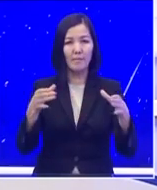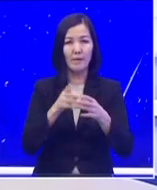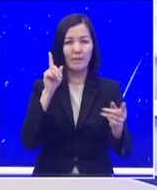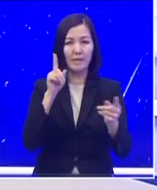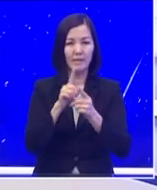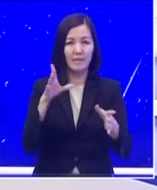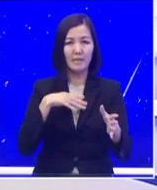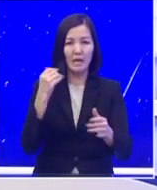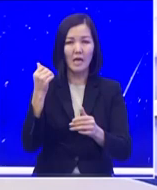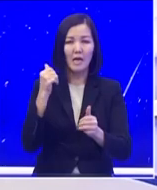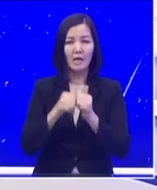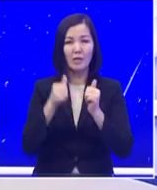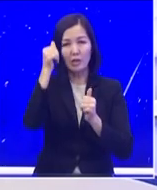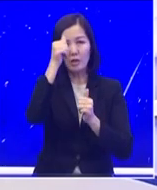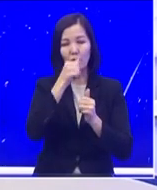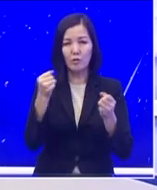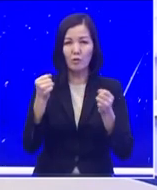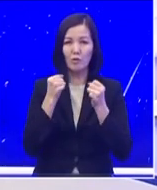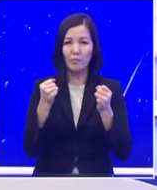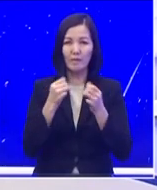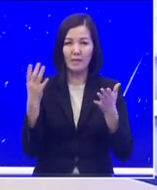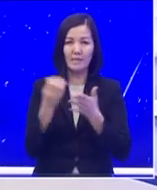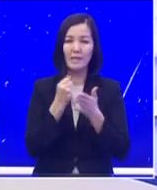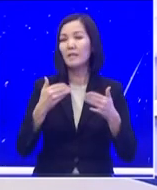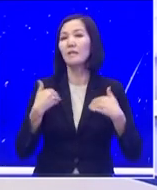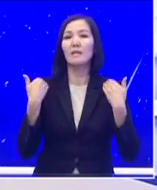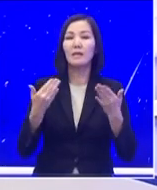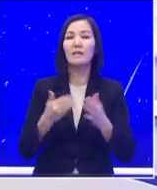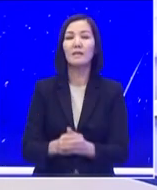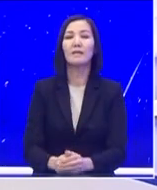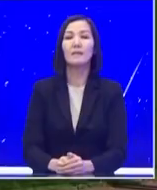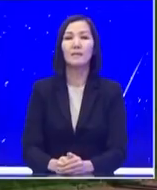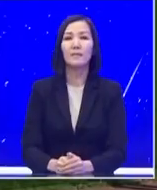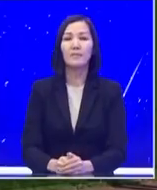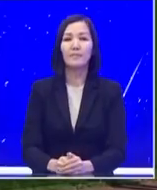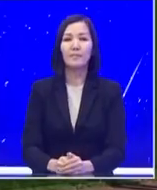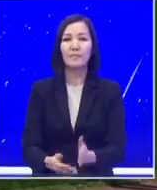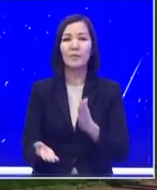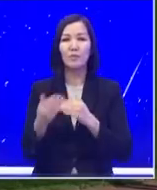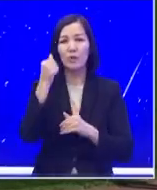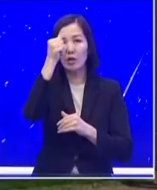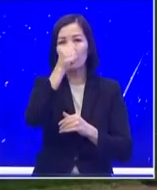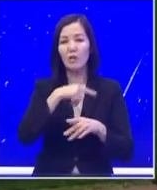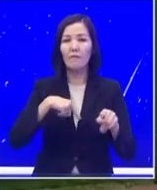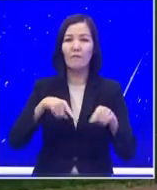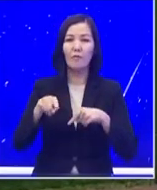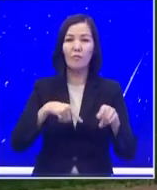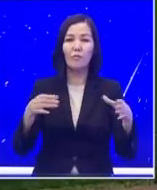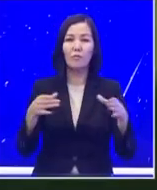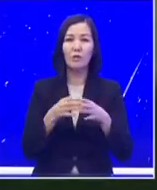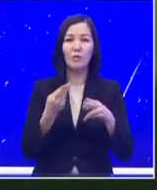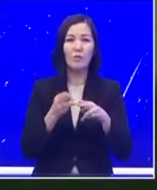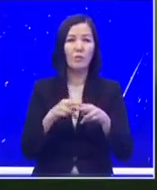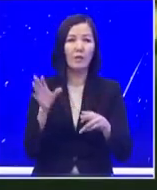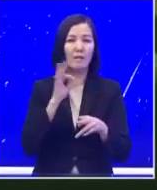Баталов жылдағы дәстүр бойынша спорттағы сайыпқырандарға сәттілік тіледі. Өткен жыл жетісулық футболшылар үшін аса табысты